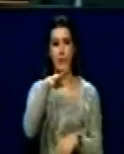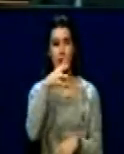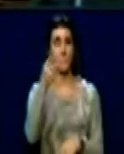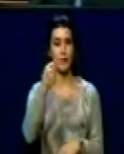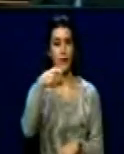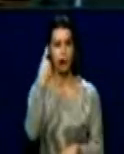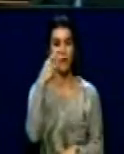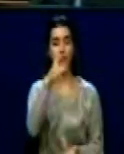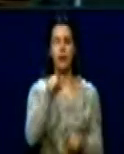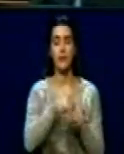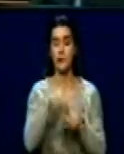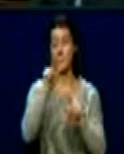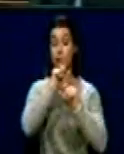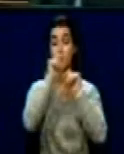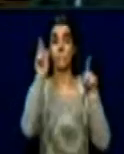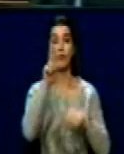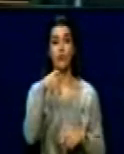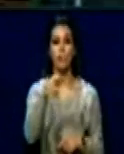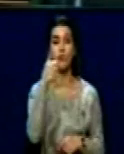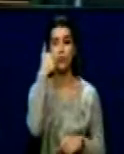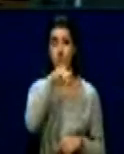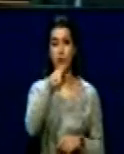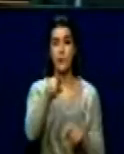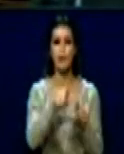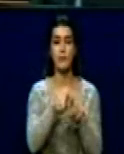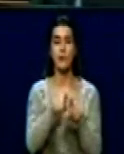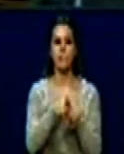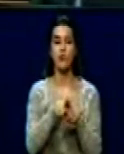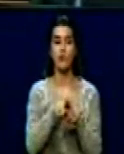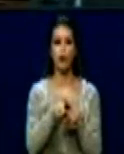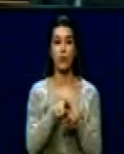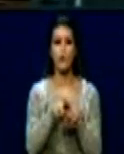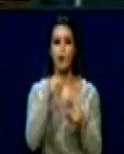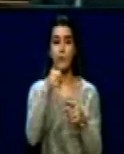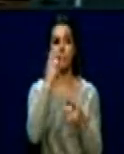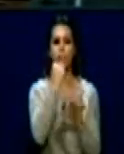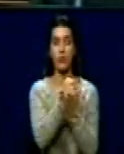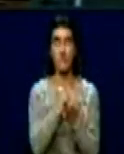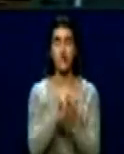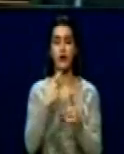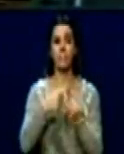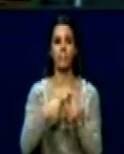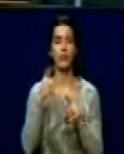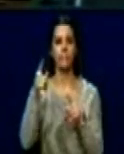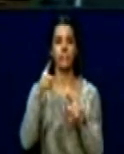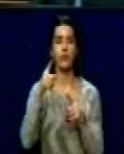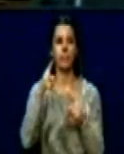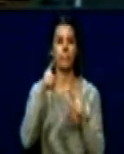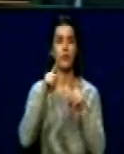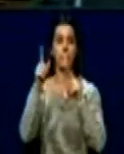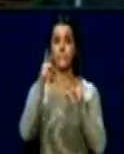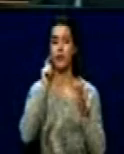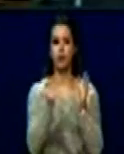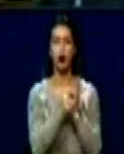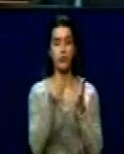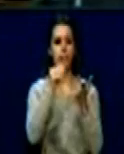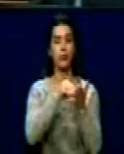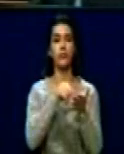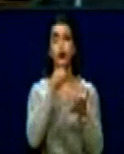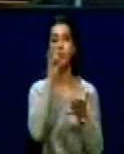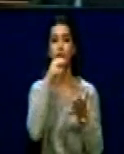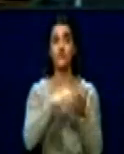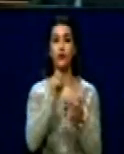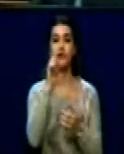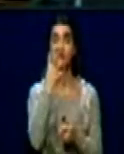është një gjë e çuditshme këtu. U përmend edhe nga deputeti Osmani që Posta Telekomi i Kosovës për privatizimin e saj nuk projektohet për vitin 2014,